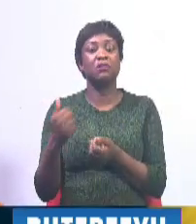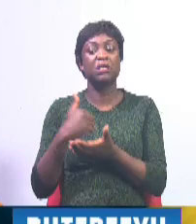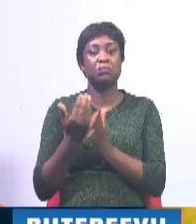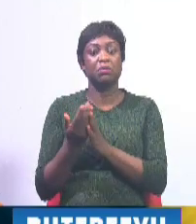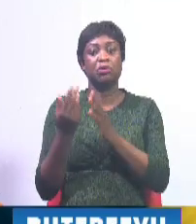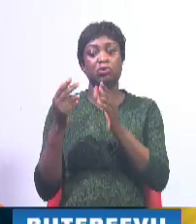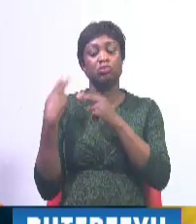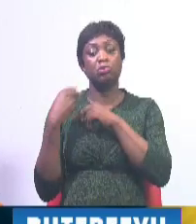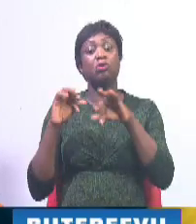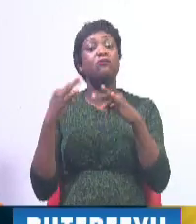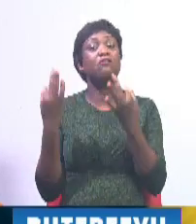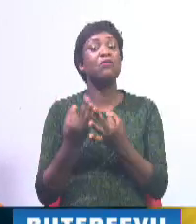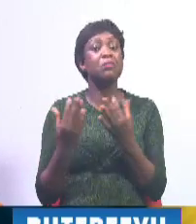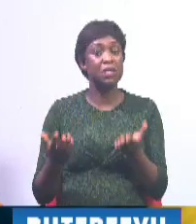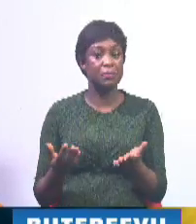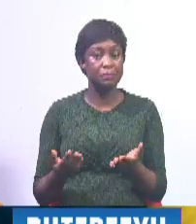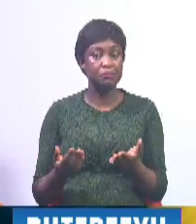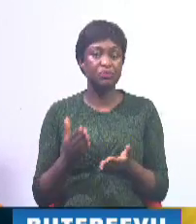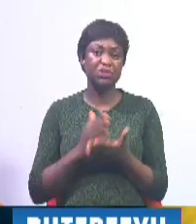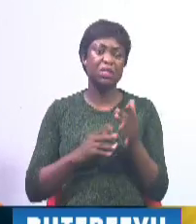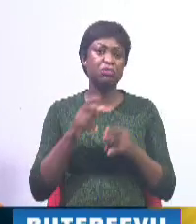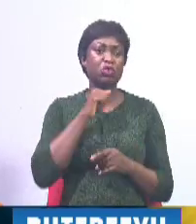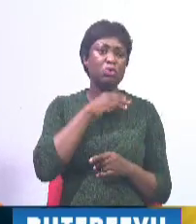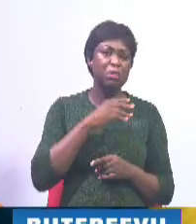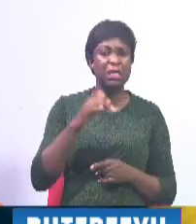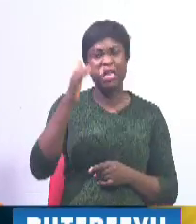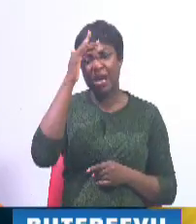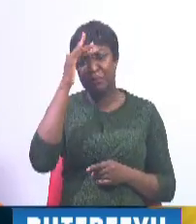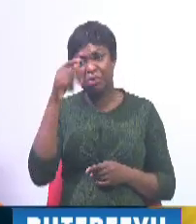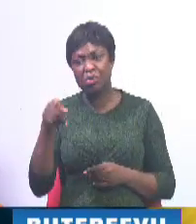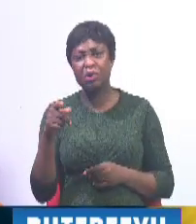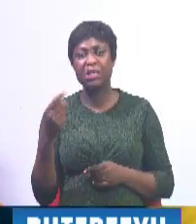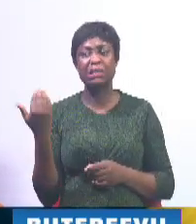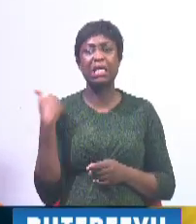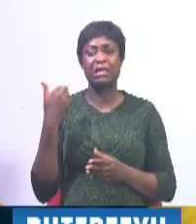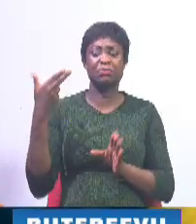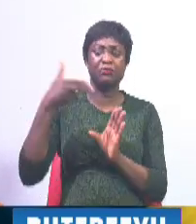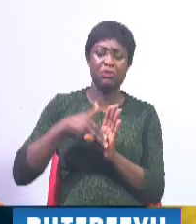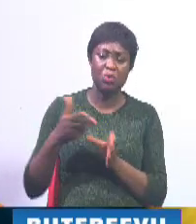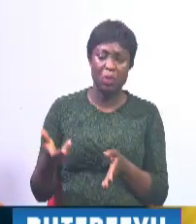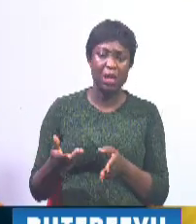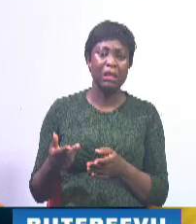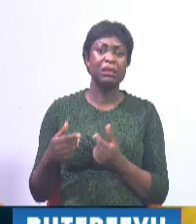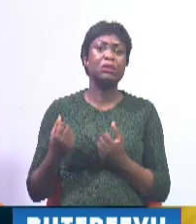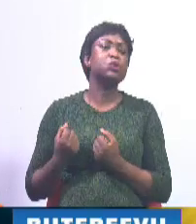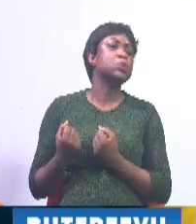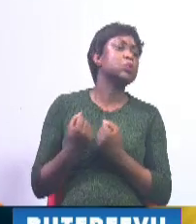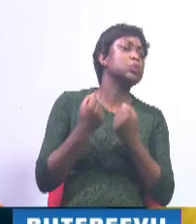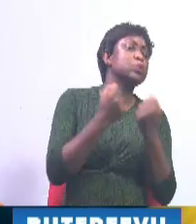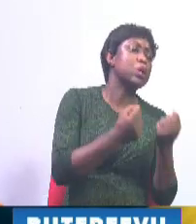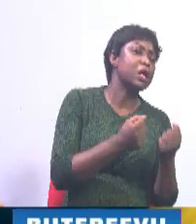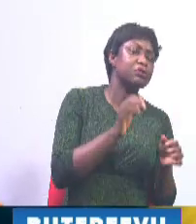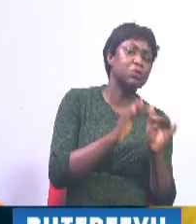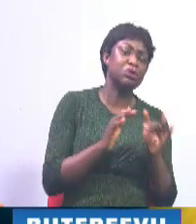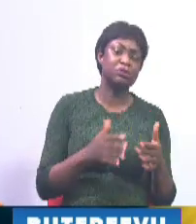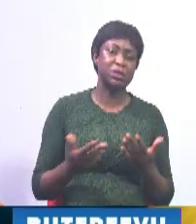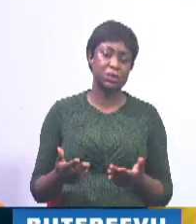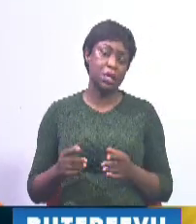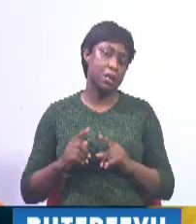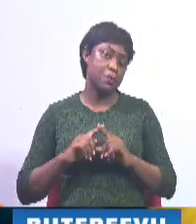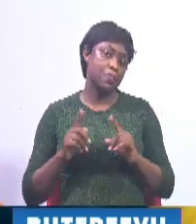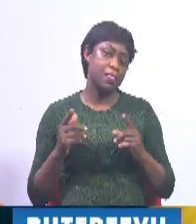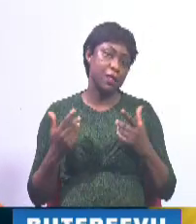nti abamwera muze nga mwemulugunya nti oluusi poliisi egenda kugamba tuweza amafuta tusobole okugendayo n'ebiringa ebyo.